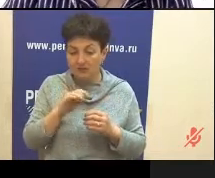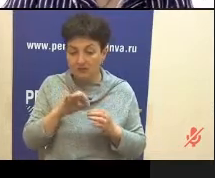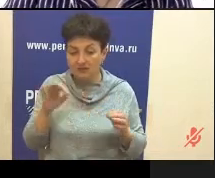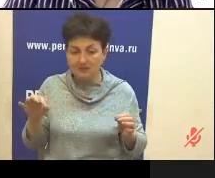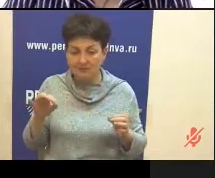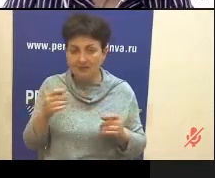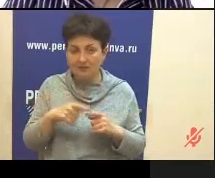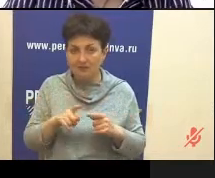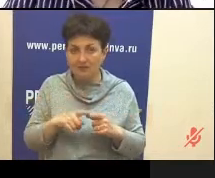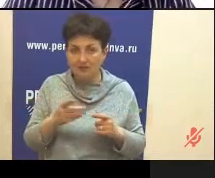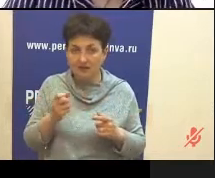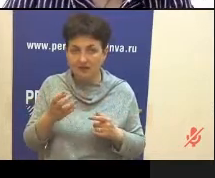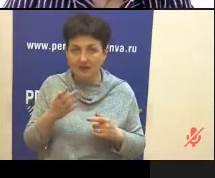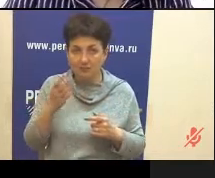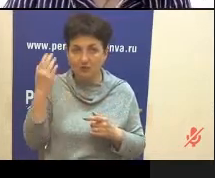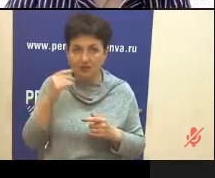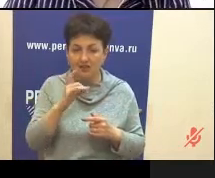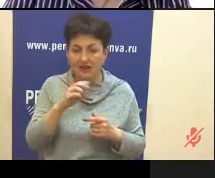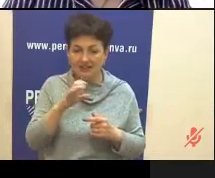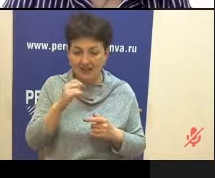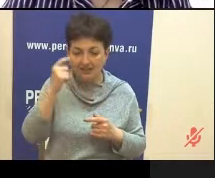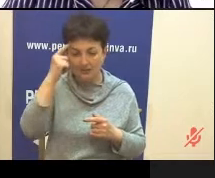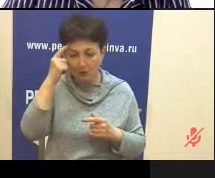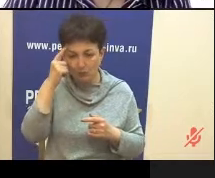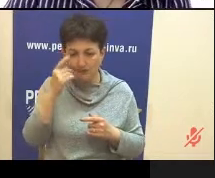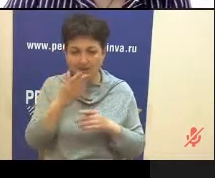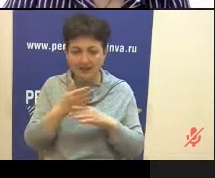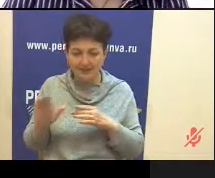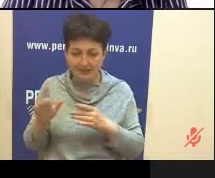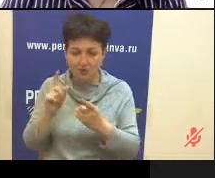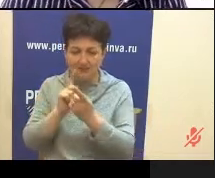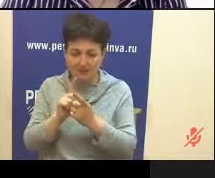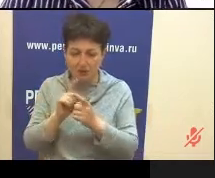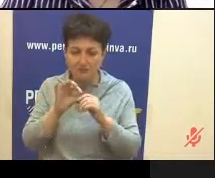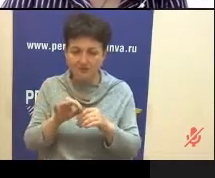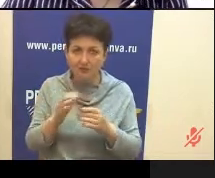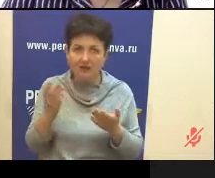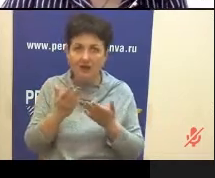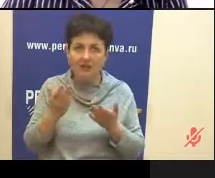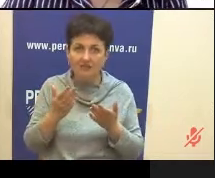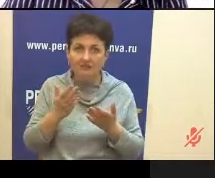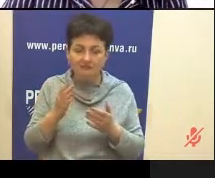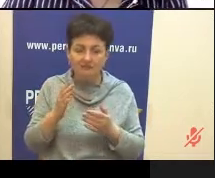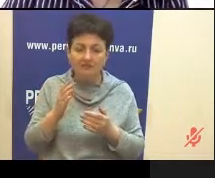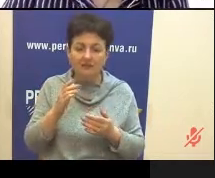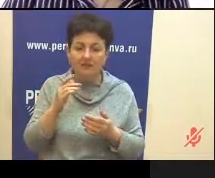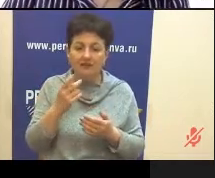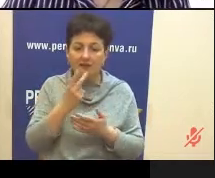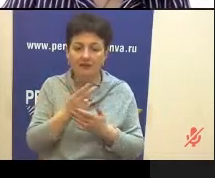пиар трудно измерять, но это отдельная тема. Может быть, мы как-нибудь с Роксаной продумаем и проведем отдельную встречу по тому,